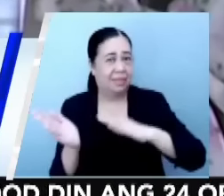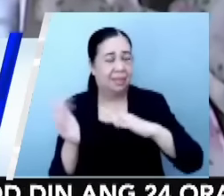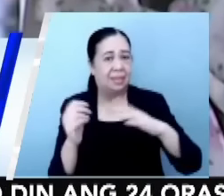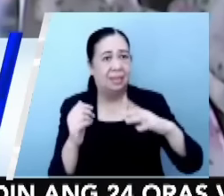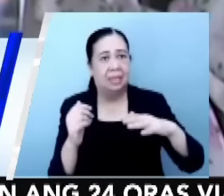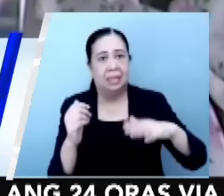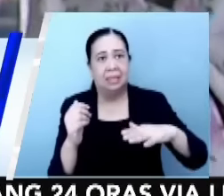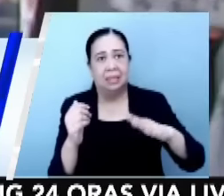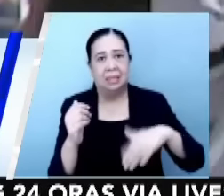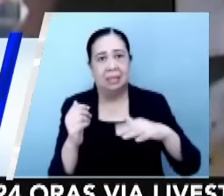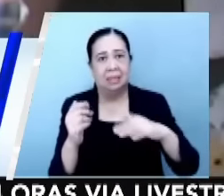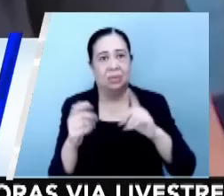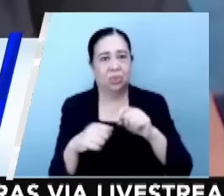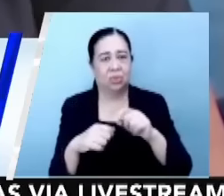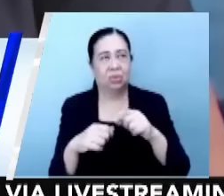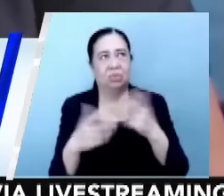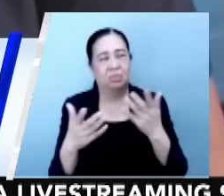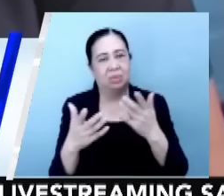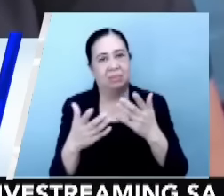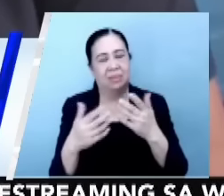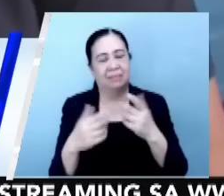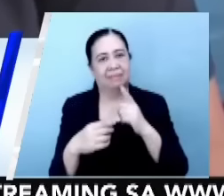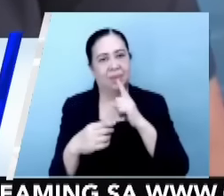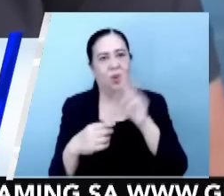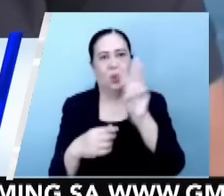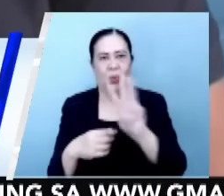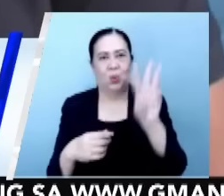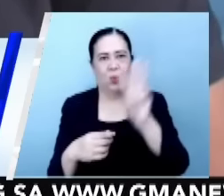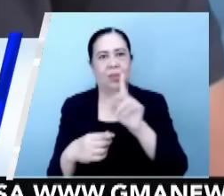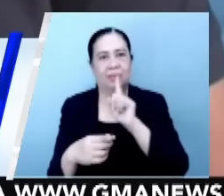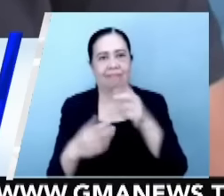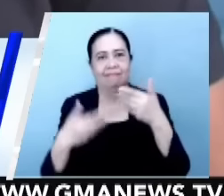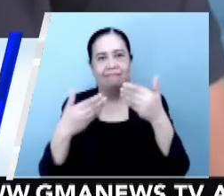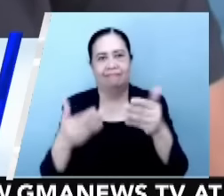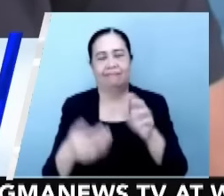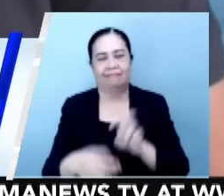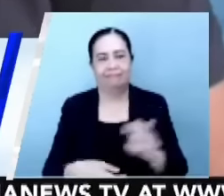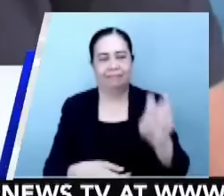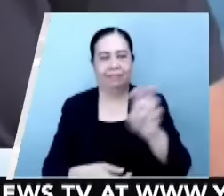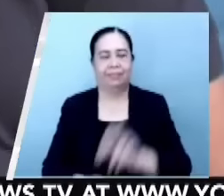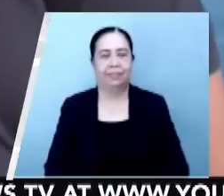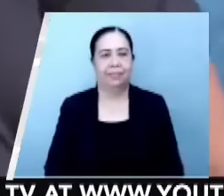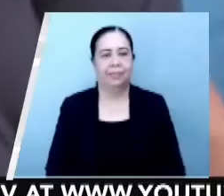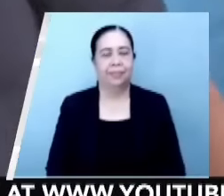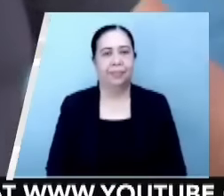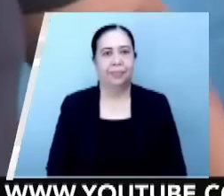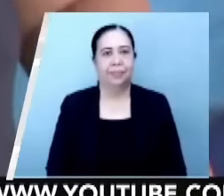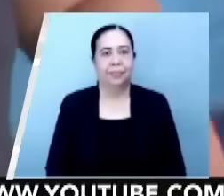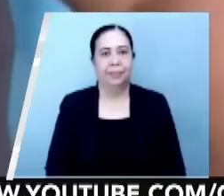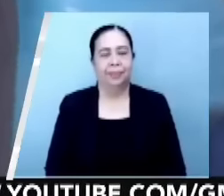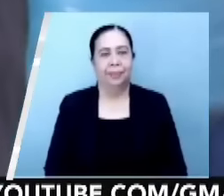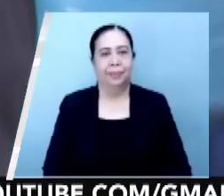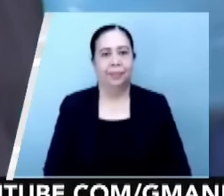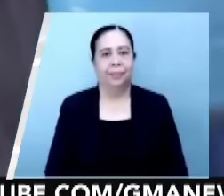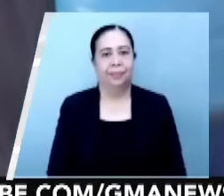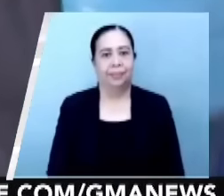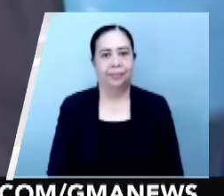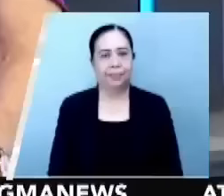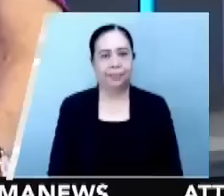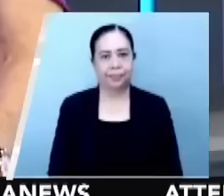talaga the earliest they can leave is Wednesday. Para sa GMA Integrated News, Oscar Oida, Nakatutok, 24